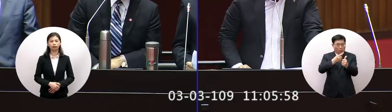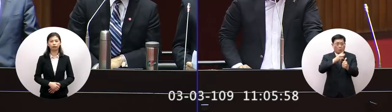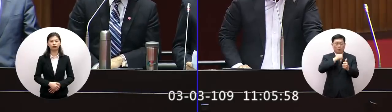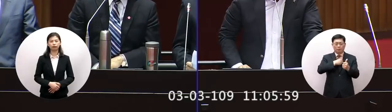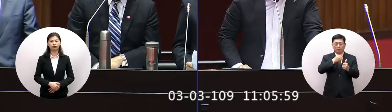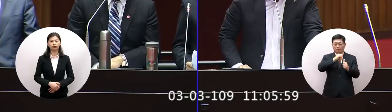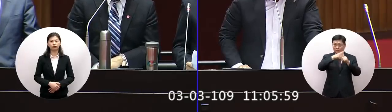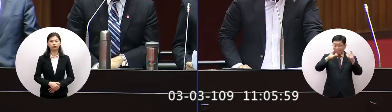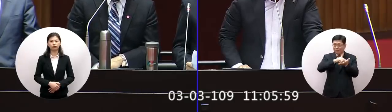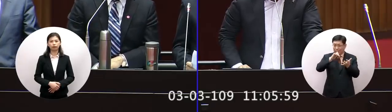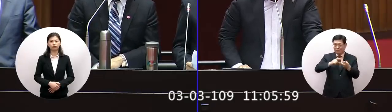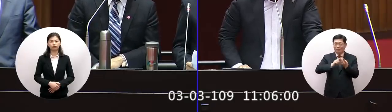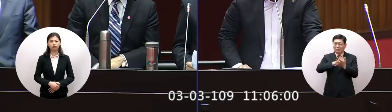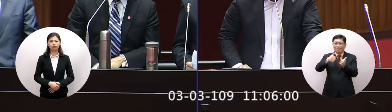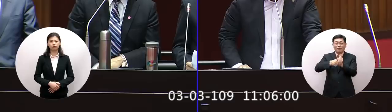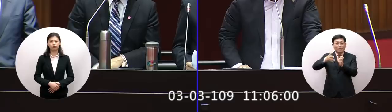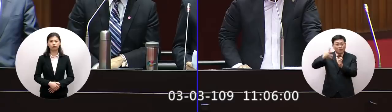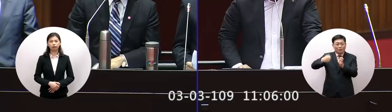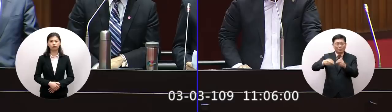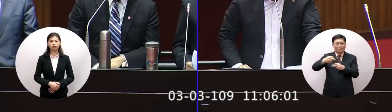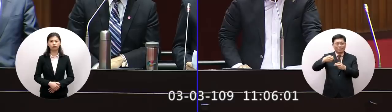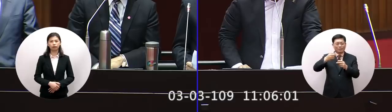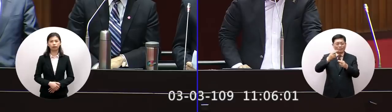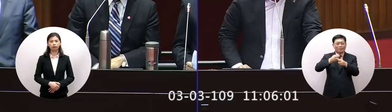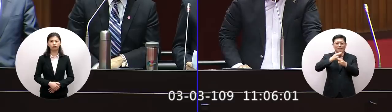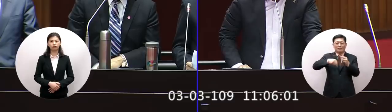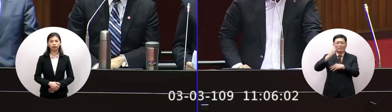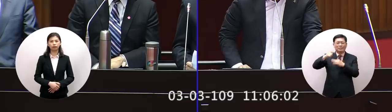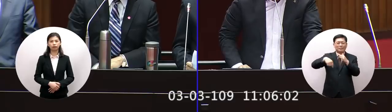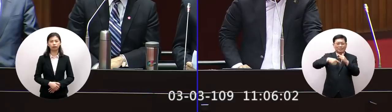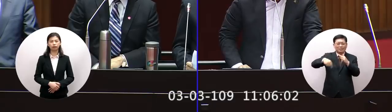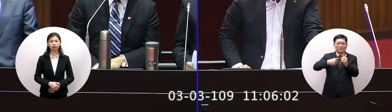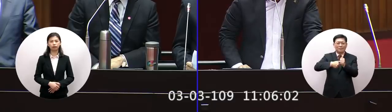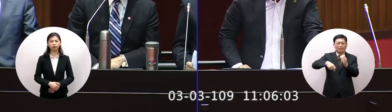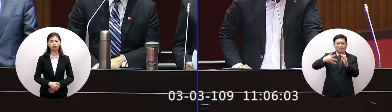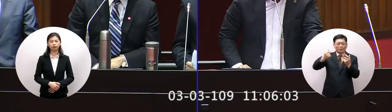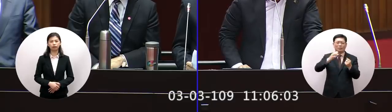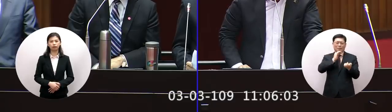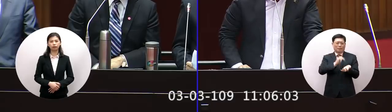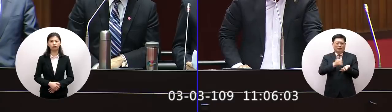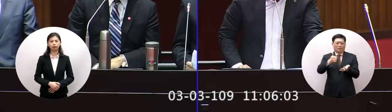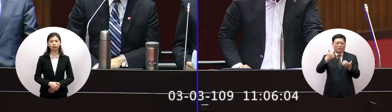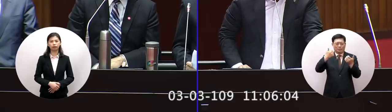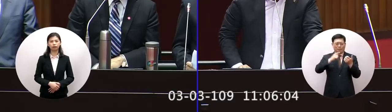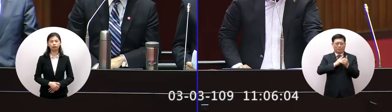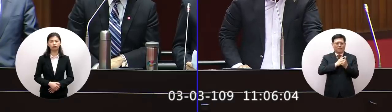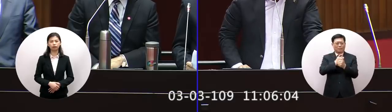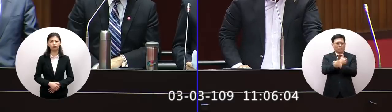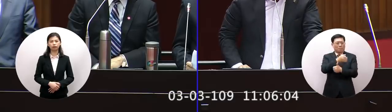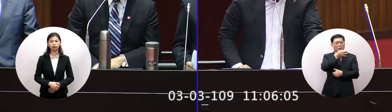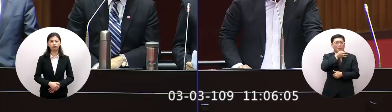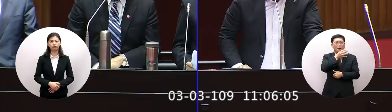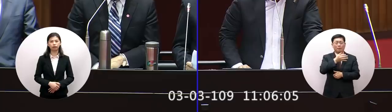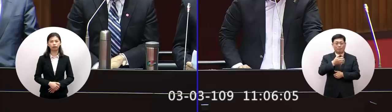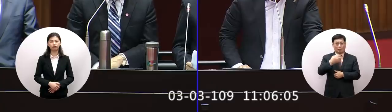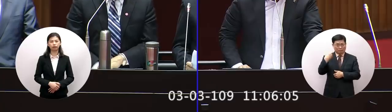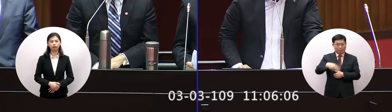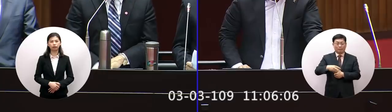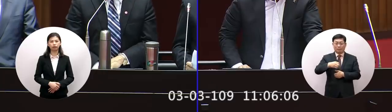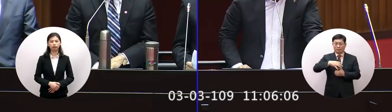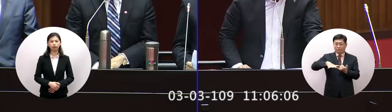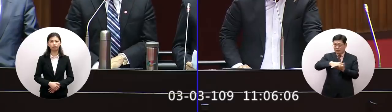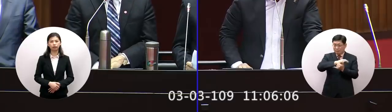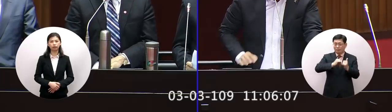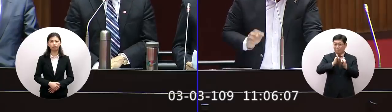总统、未来副总统，包括行政院副院长是医生的相关的职业，更加是全台湾人